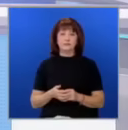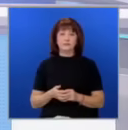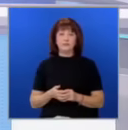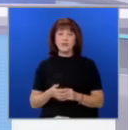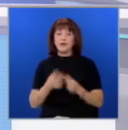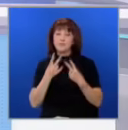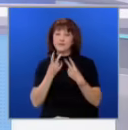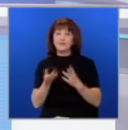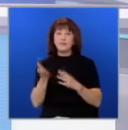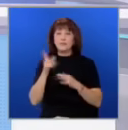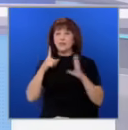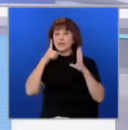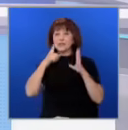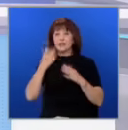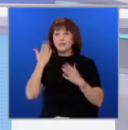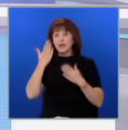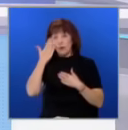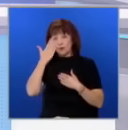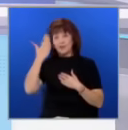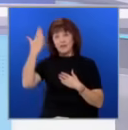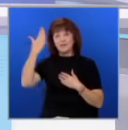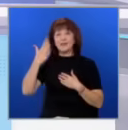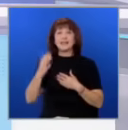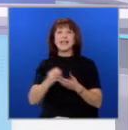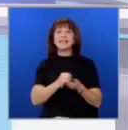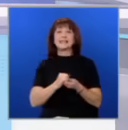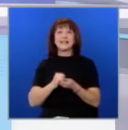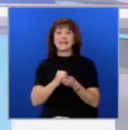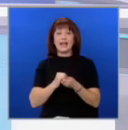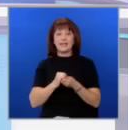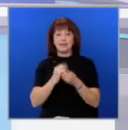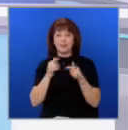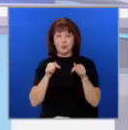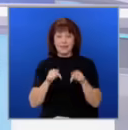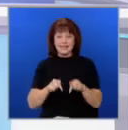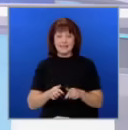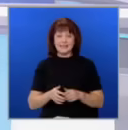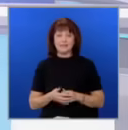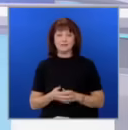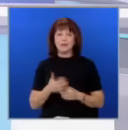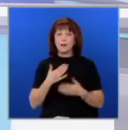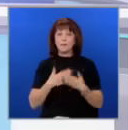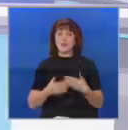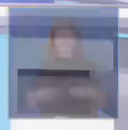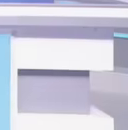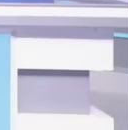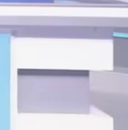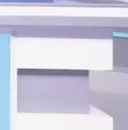И на финала още снимки от честванията на Съединението у нас днес. Техен автор е Десислава Кулевилиева. Спокойна